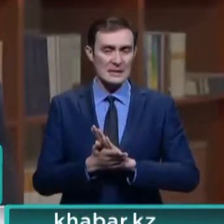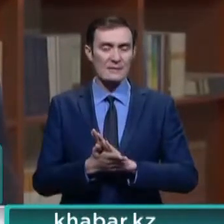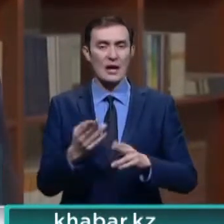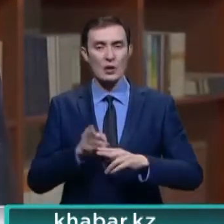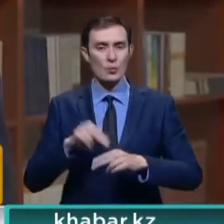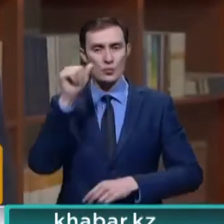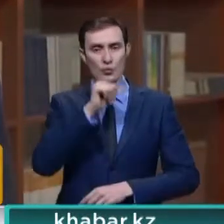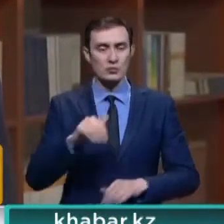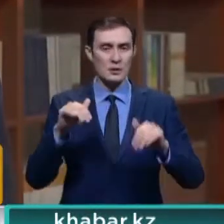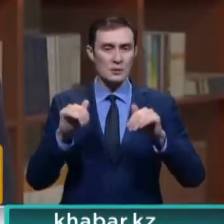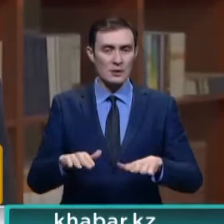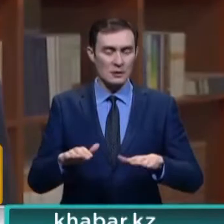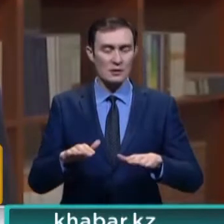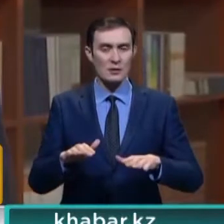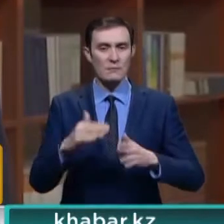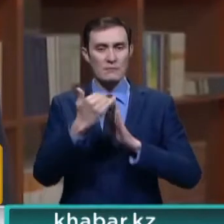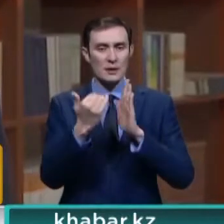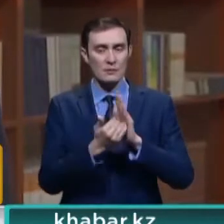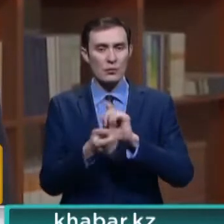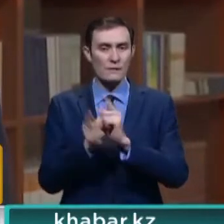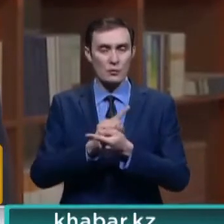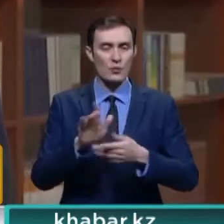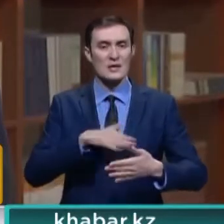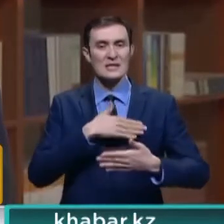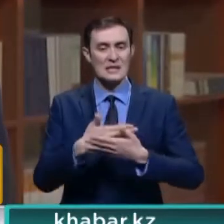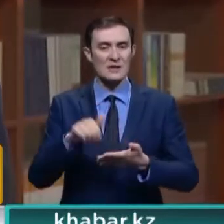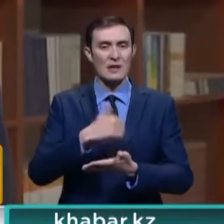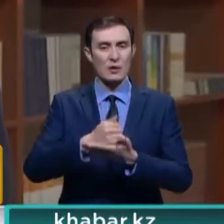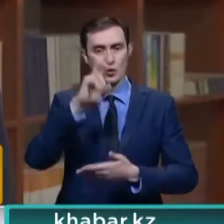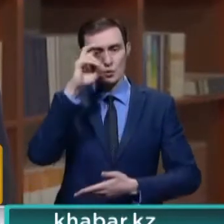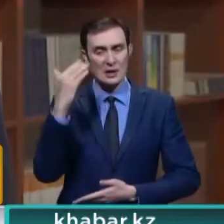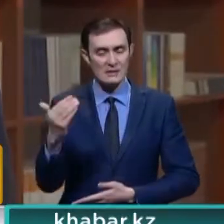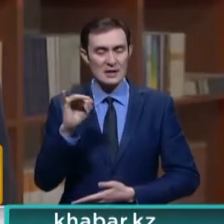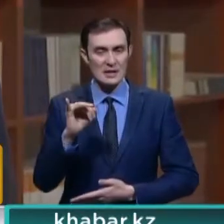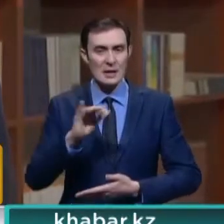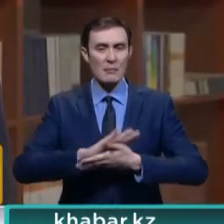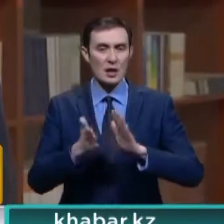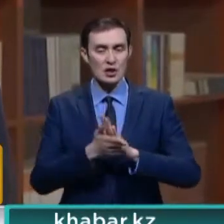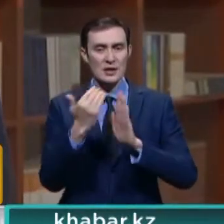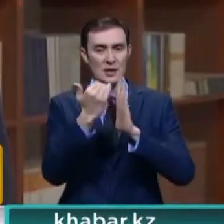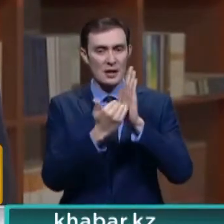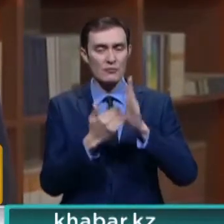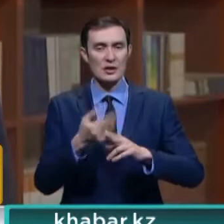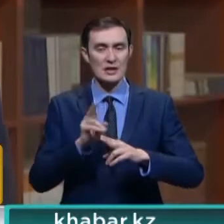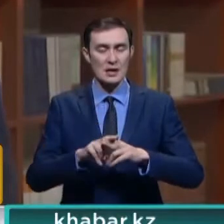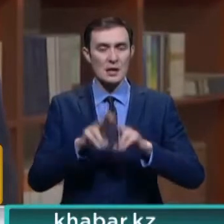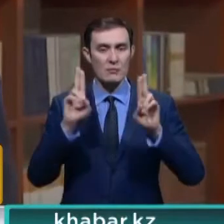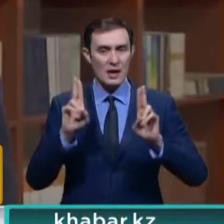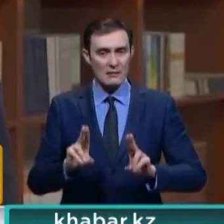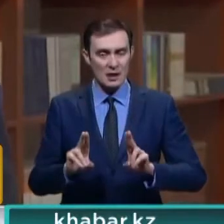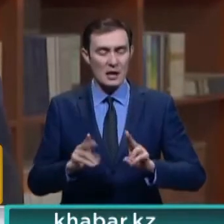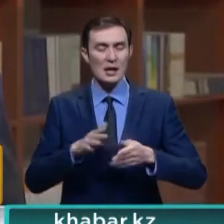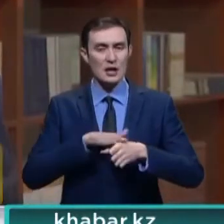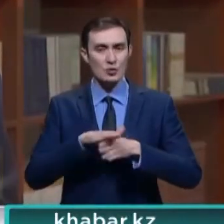этом году принят пакет политических реформ по инициативе президента казахстана и ряд положений этих реформ ряд норм они